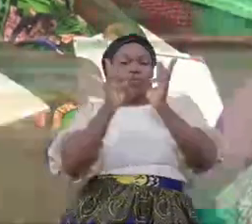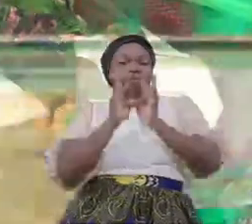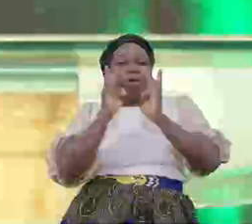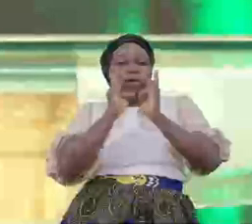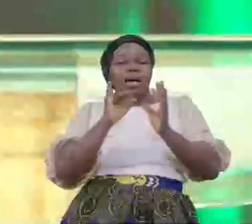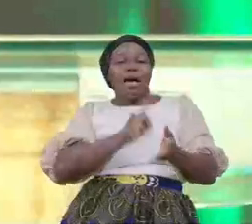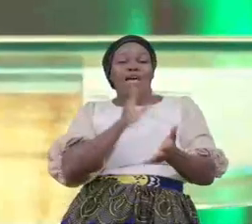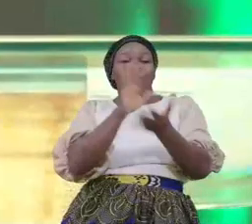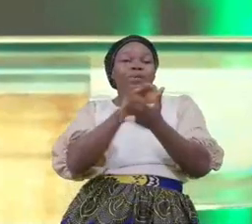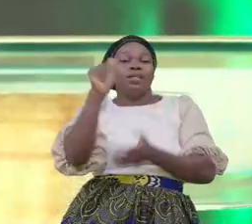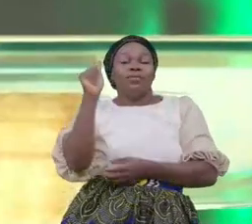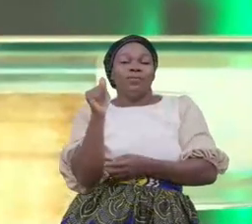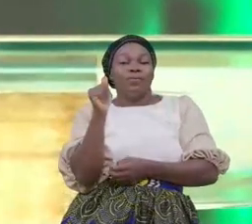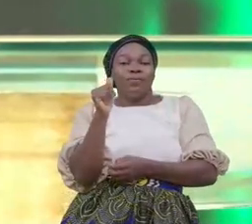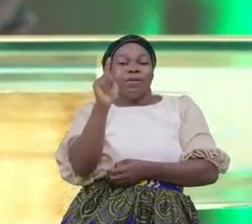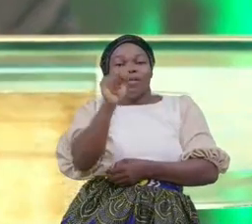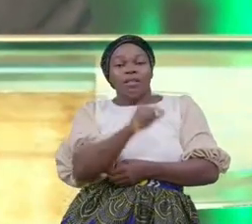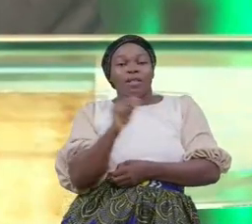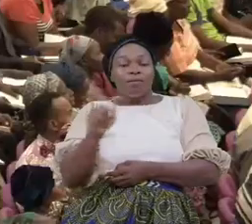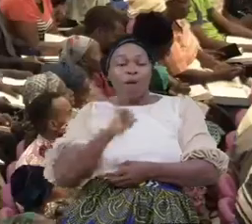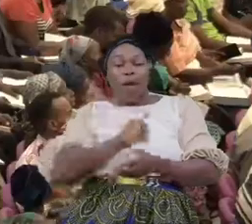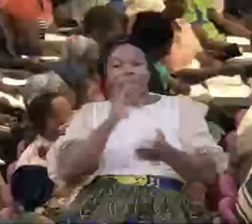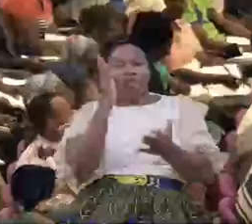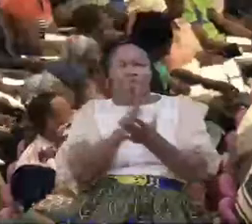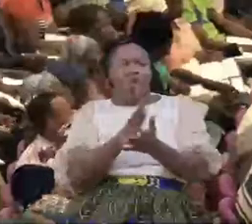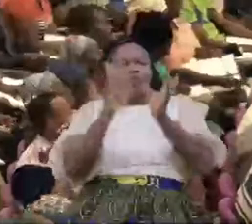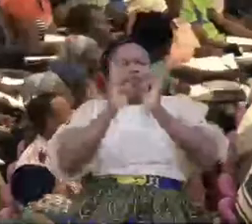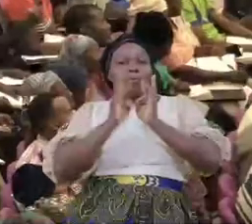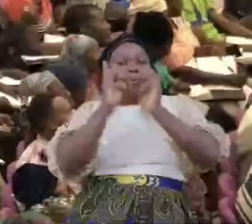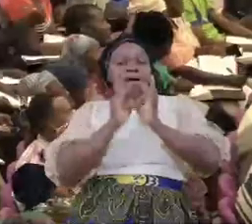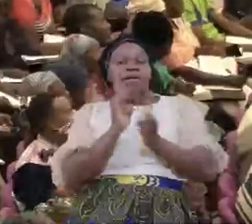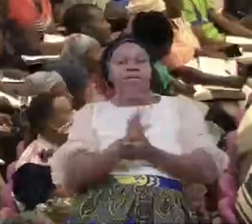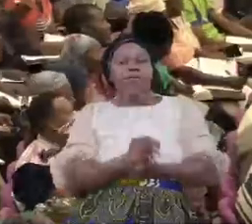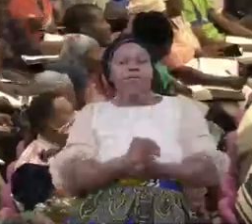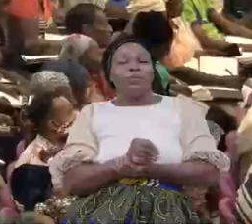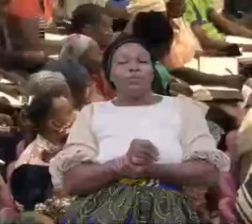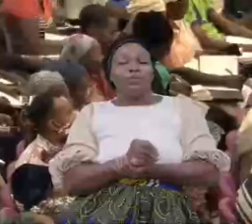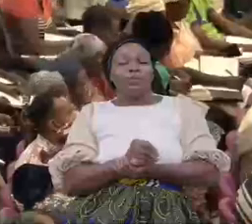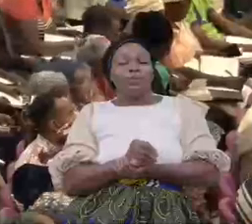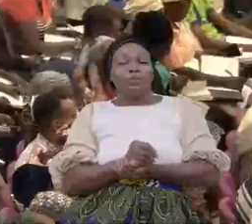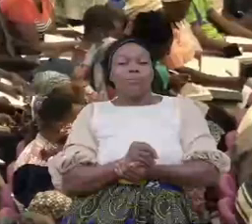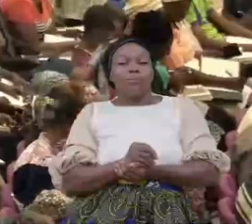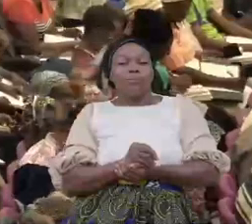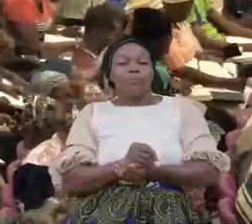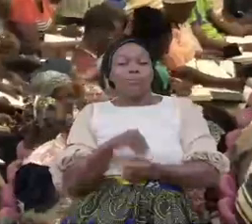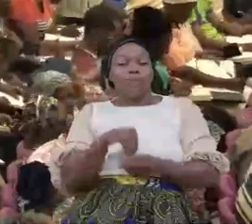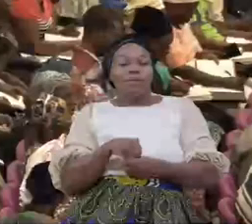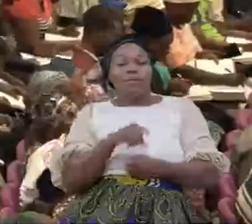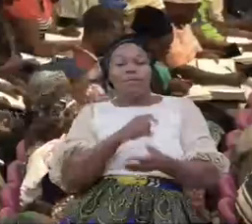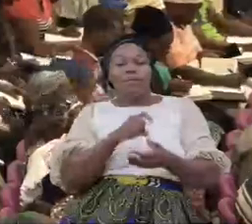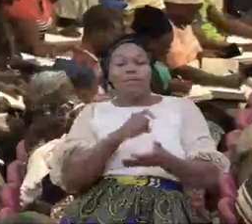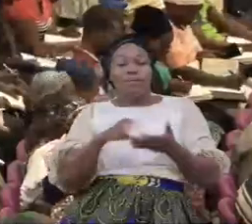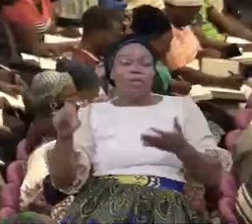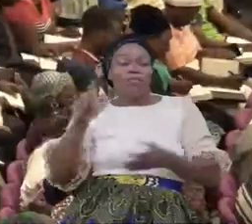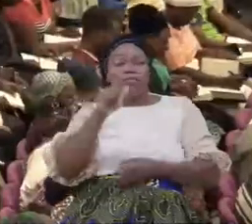crois. C'est pourquoi je cesse de pleurer. Voyez le verset